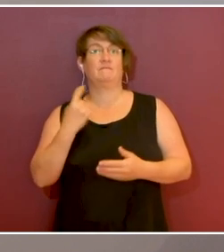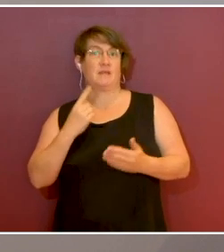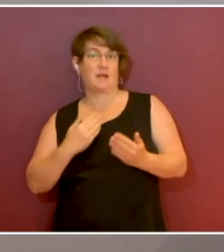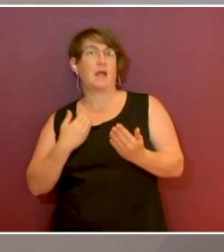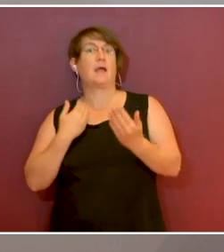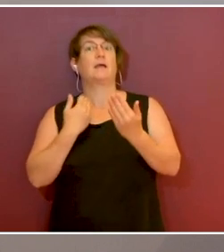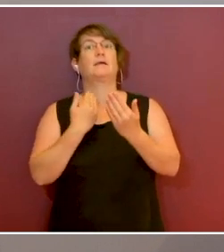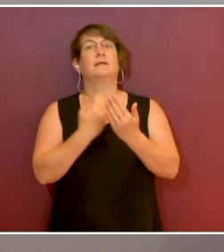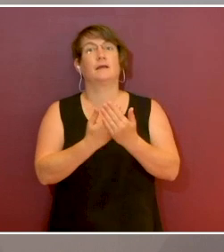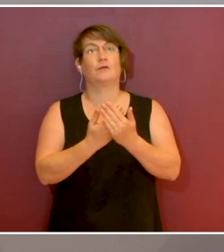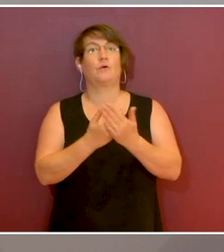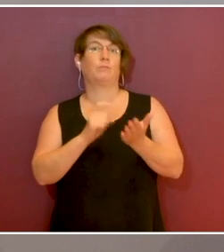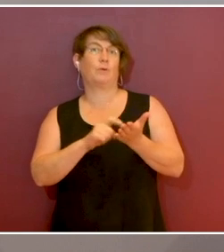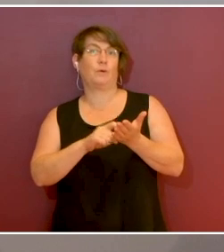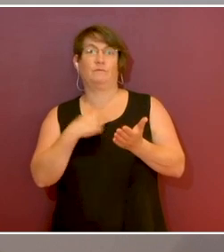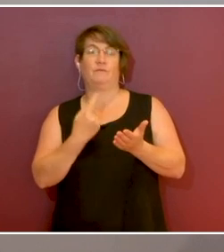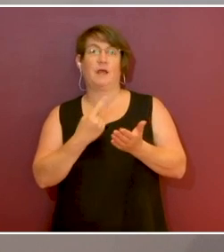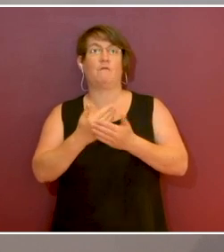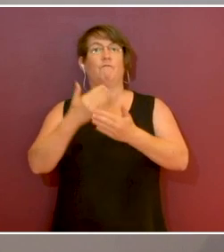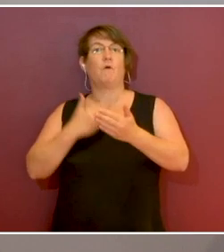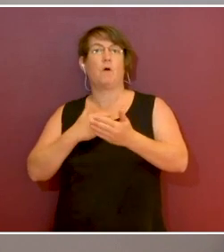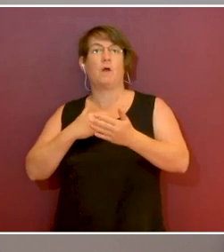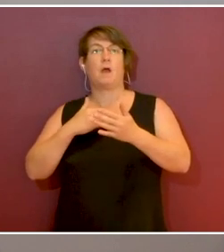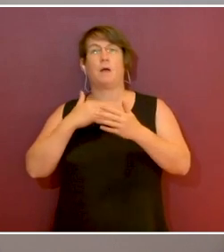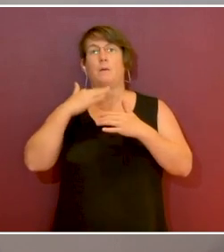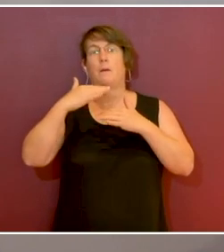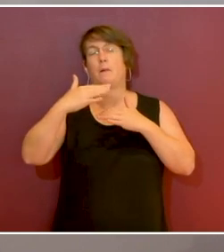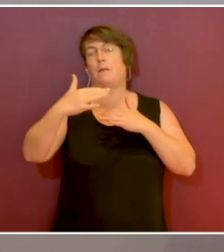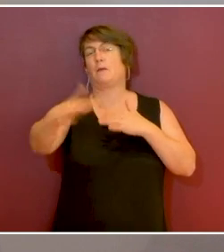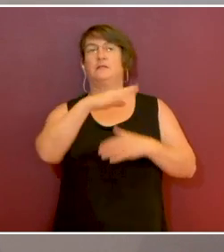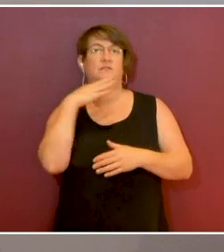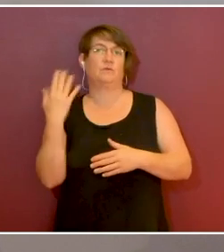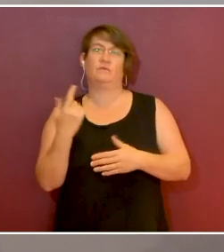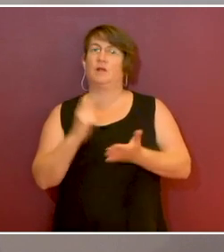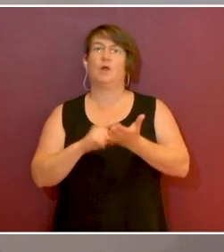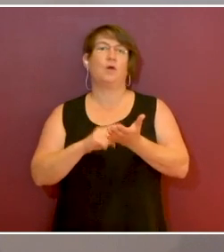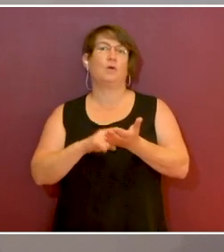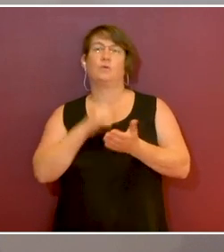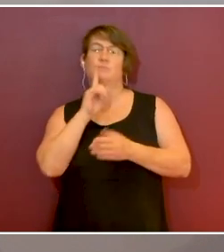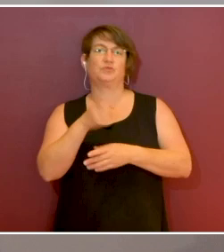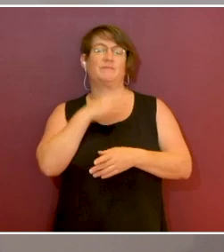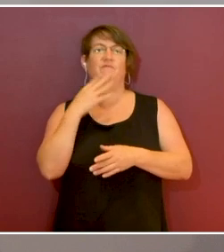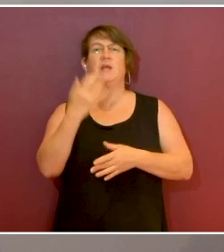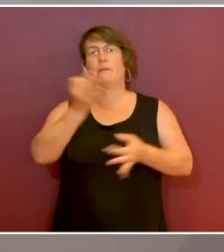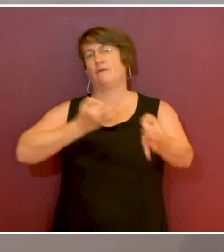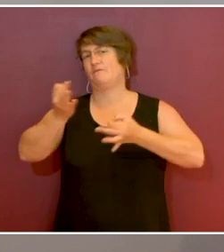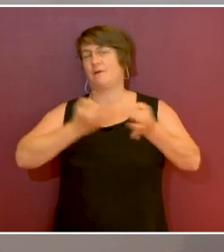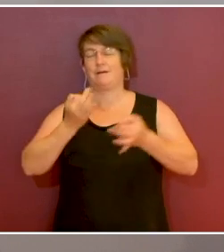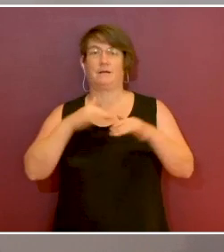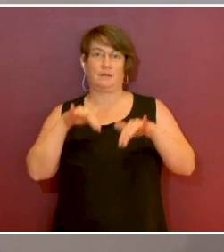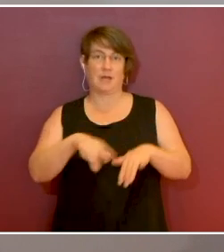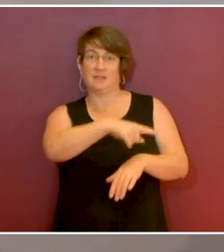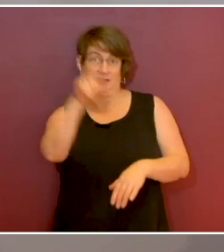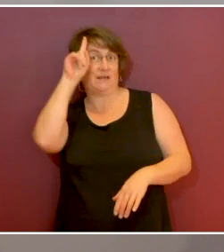wir nicht zu ausführlich vorweg sprechen, weil wir davon ausgehen, dass es die eine oder andere Nachfrage mit Sicherheit gibt. Sie wissen, wir haben